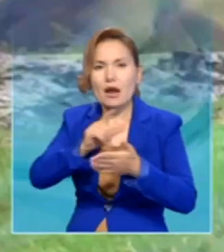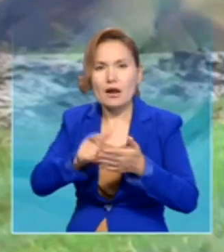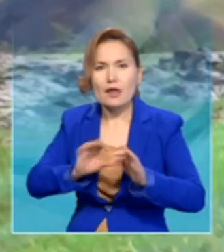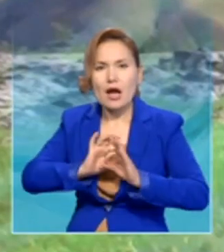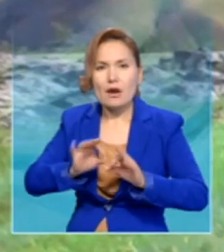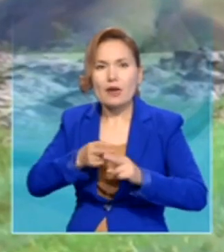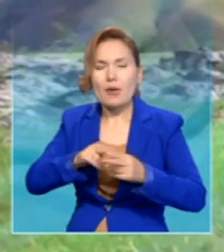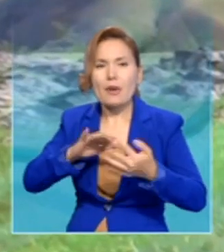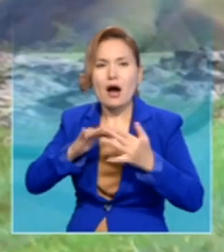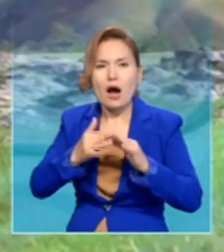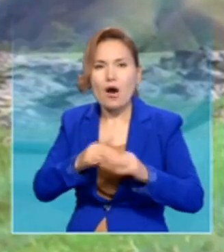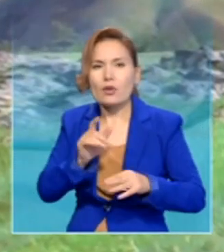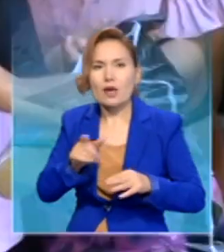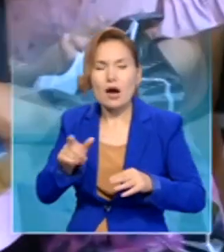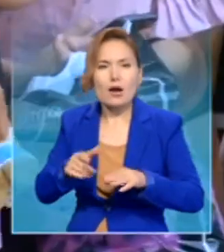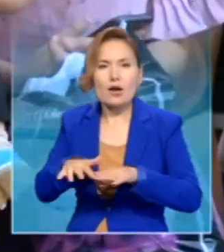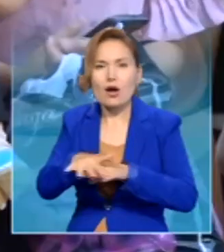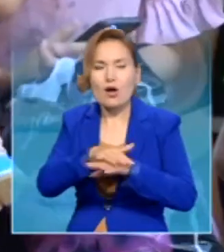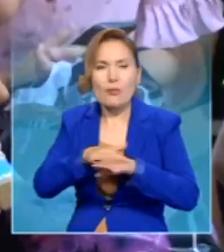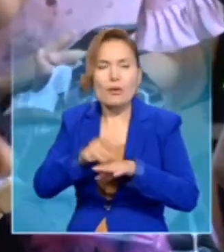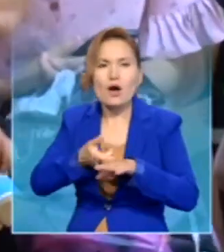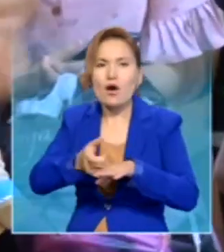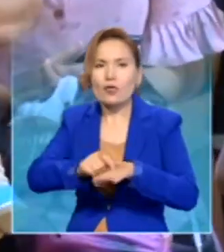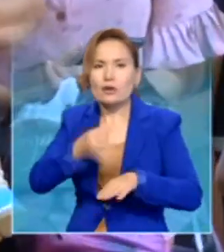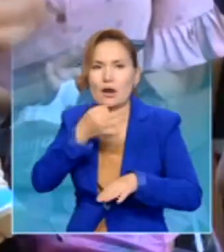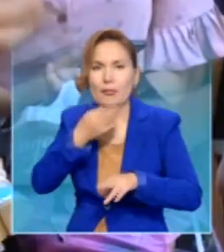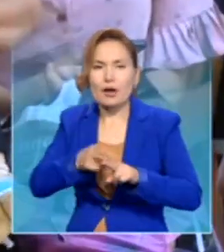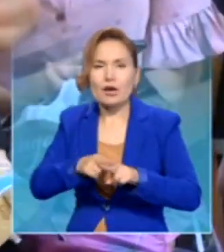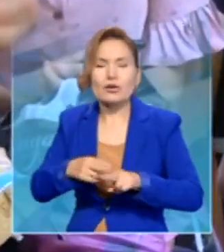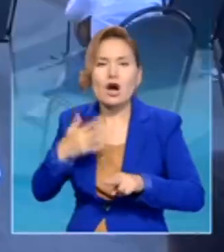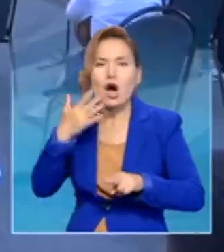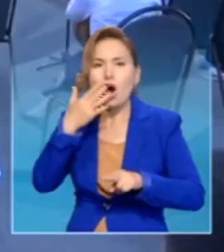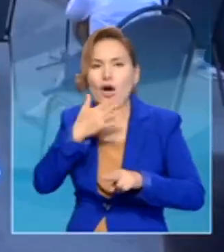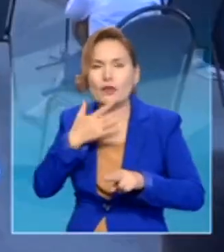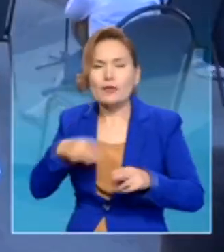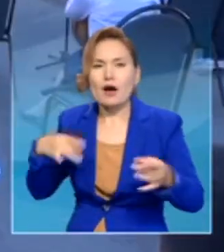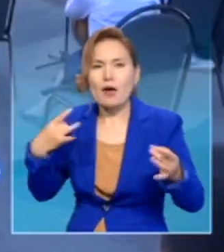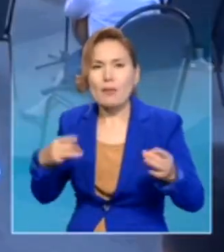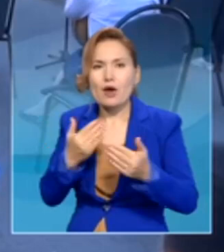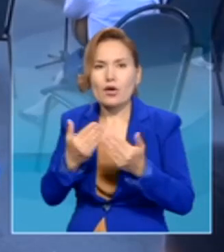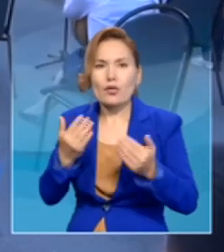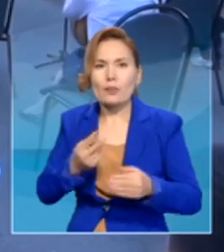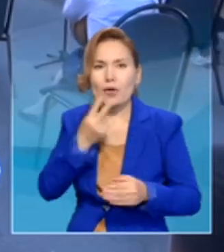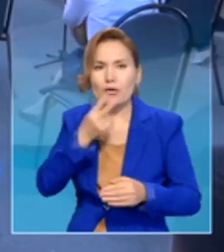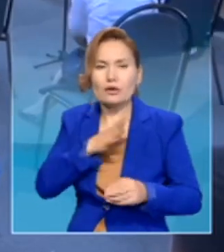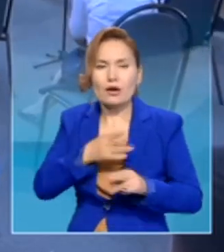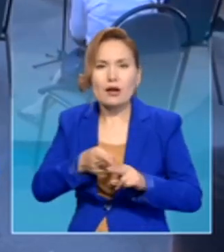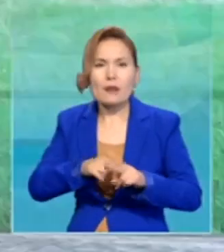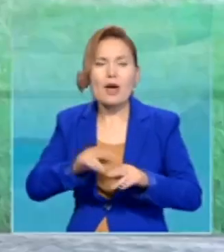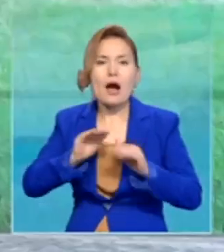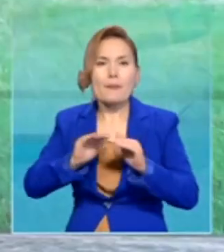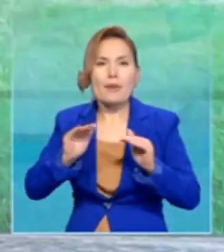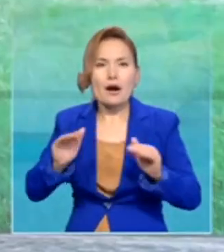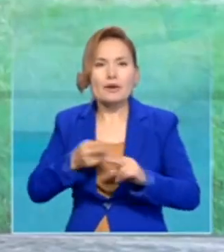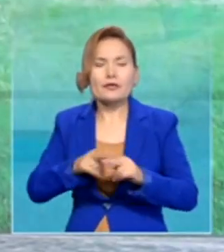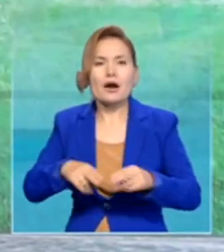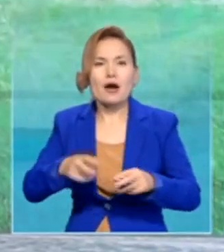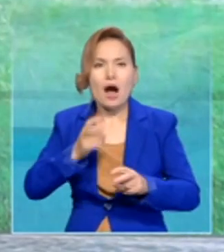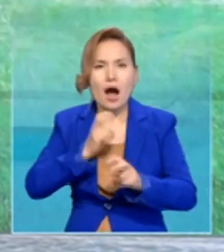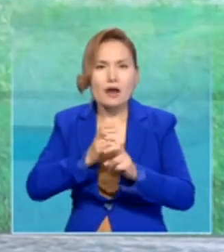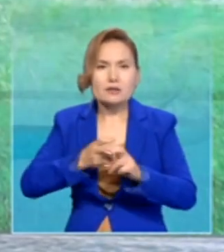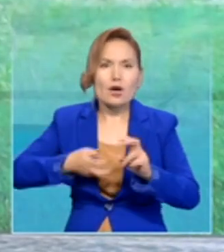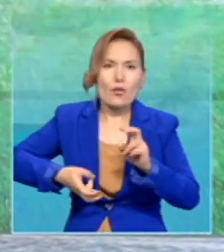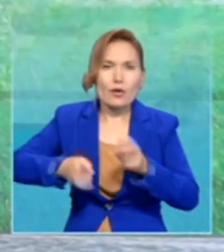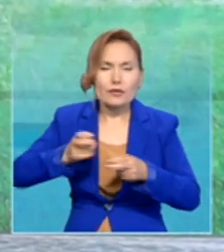әңгімеледі. Ауыл тұрғындарының көңілін елең еткізген шарада жұрт ұлттық бұйымдардың көрмесін тамашалады. Балалар жағы асық ойнап, аға